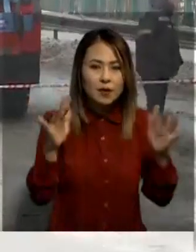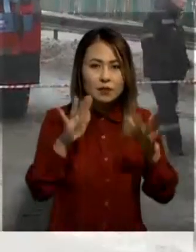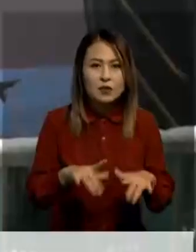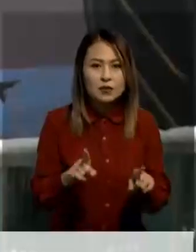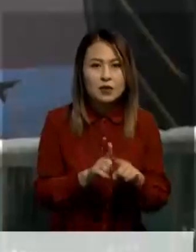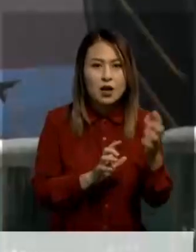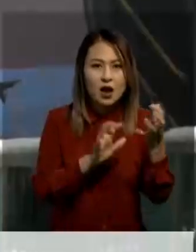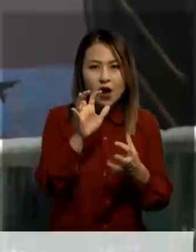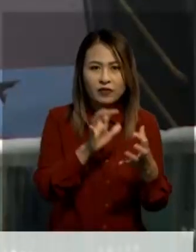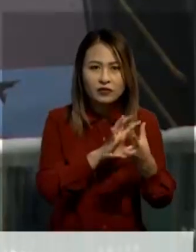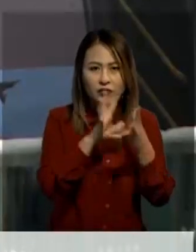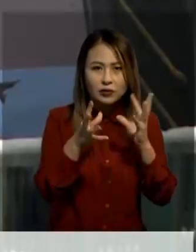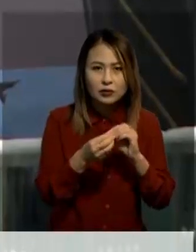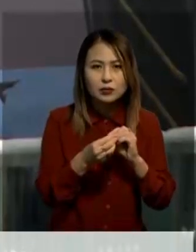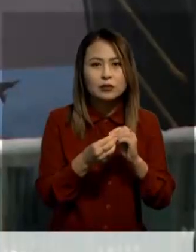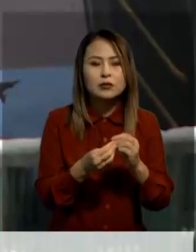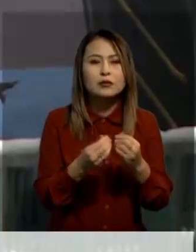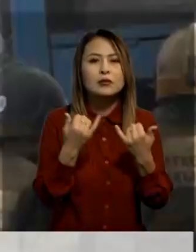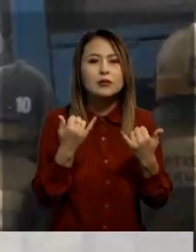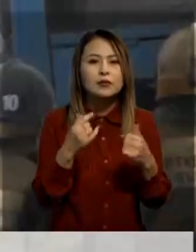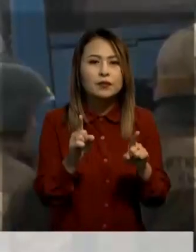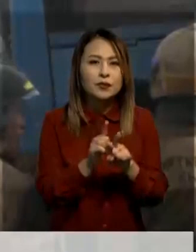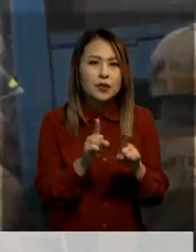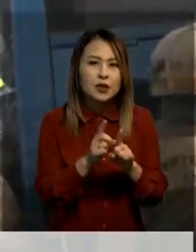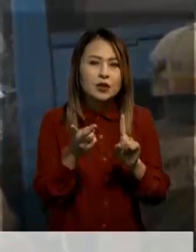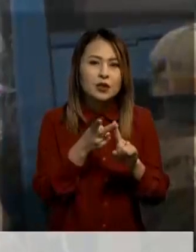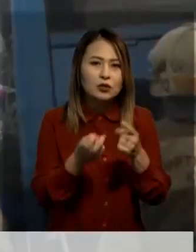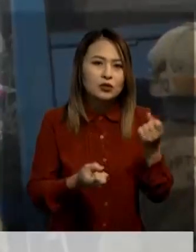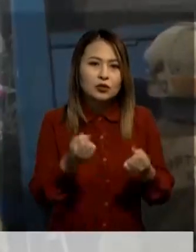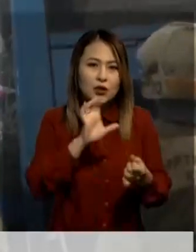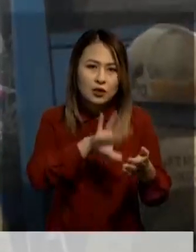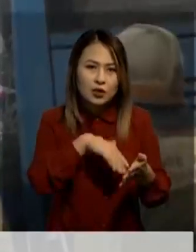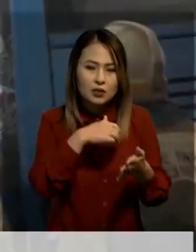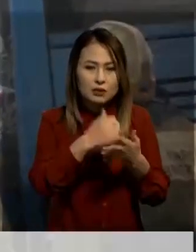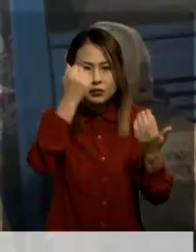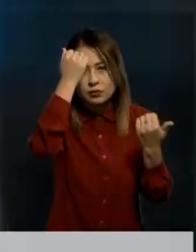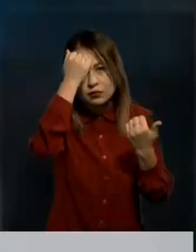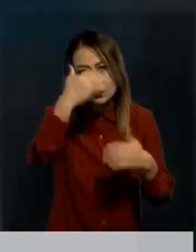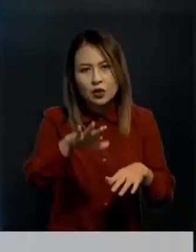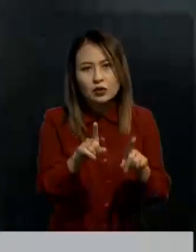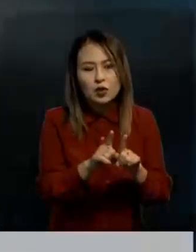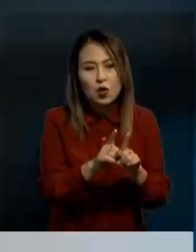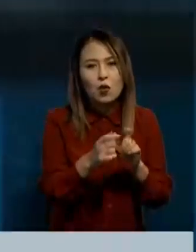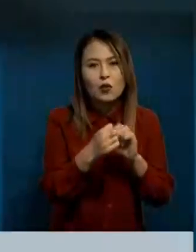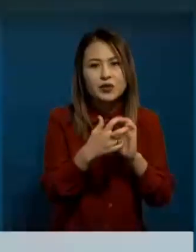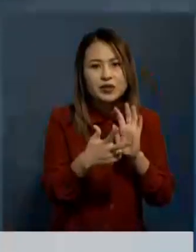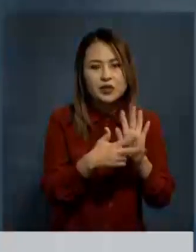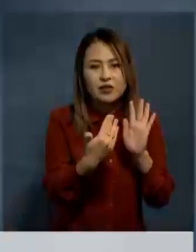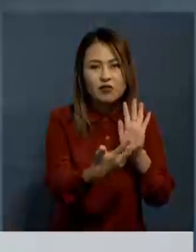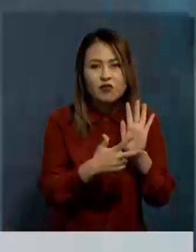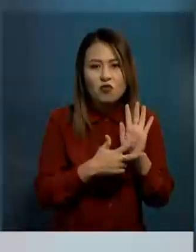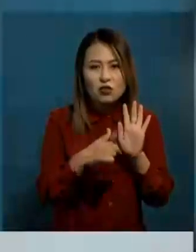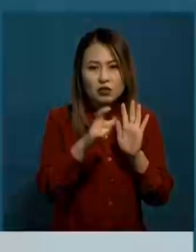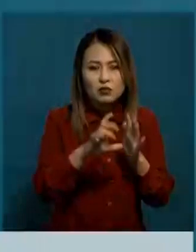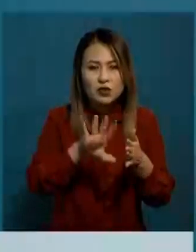көлік соқтығысынан кейін бір жүргізуші қаза тапса, екінші жүргізуші әлі де ауыр халде ес-түссіз жатыр. 18 адамның 8-і де әлі күнге